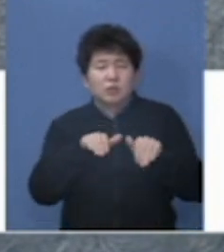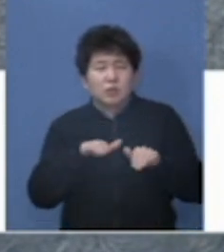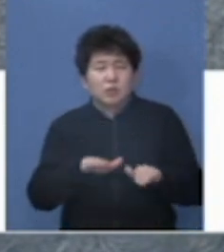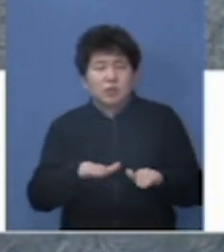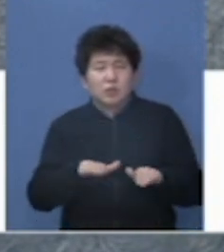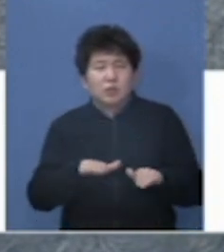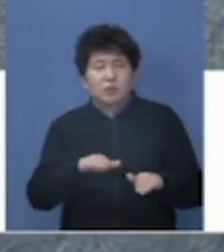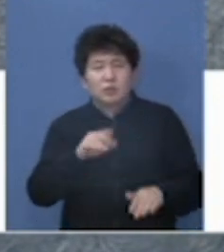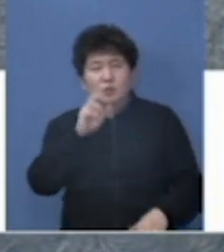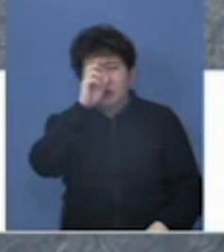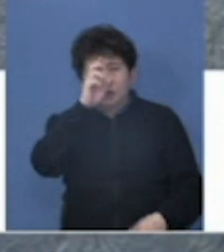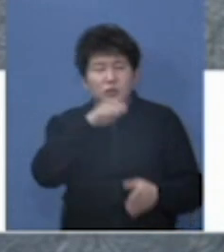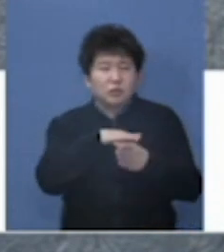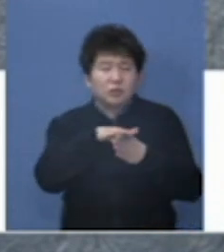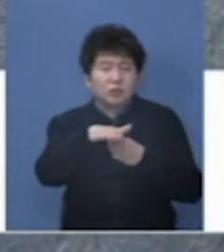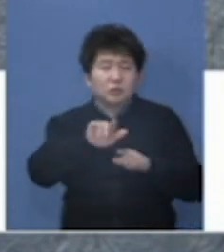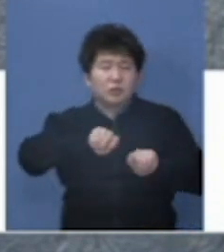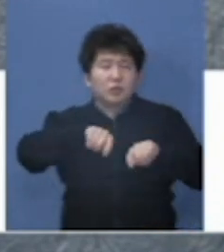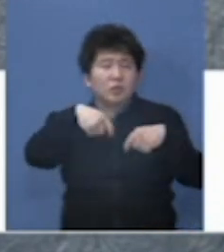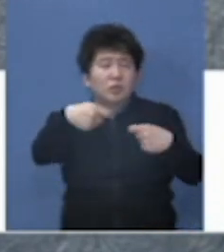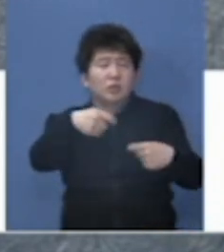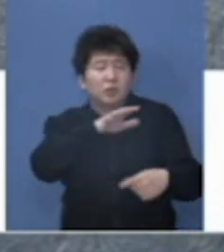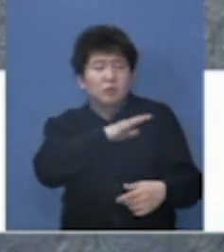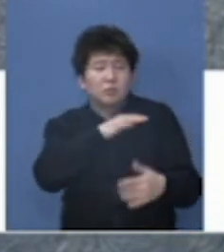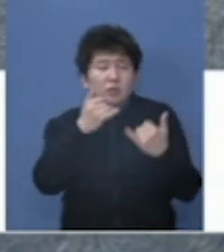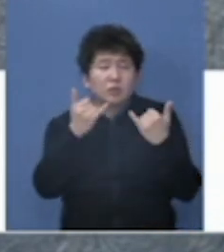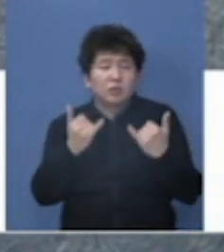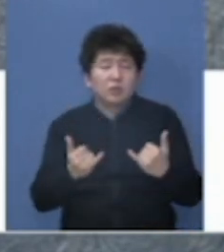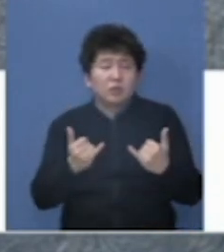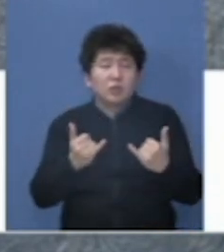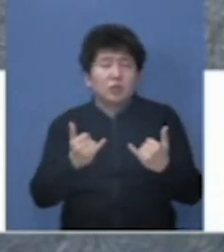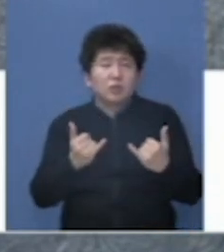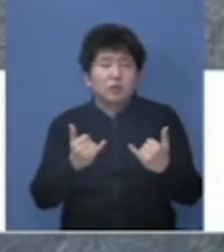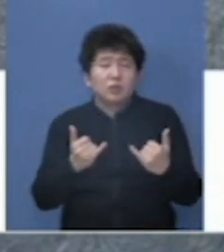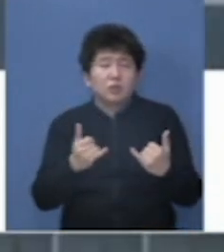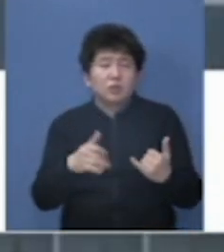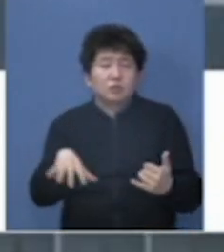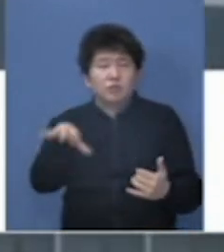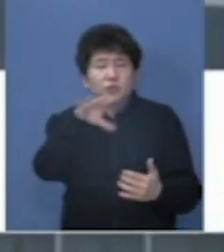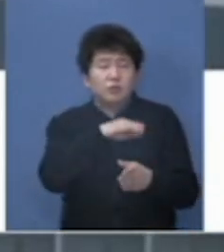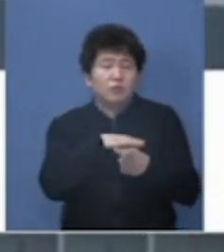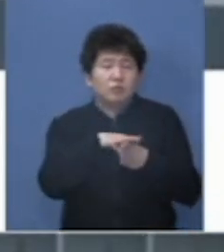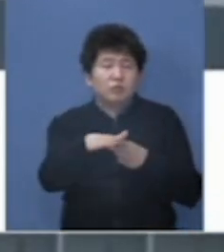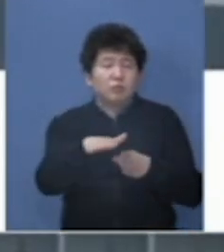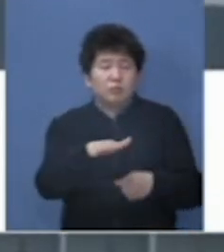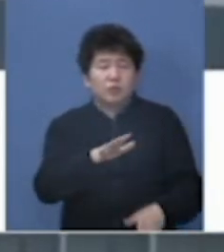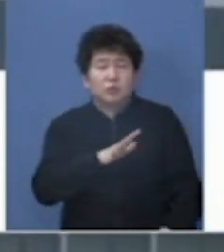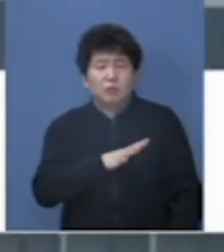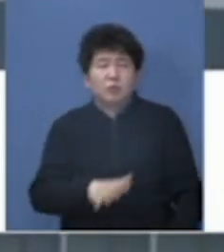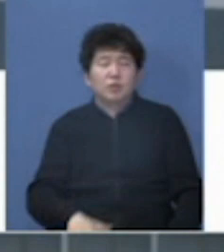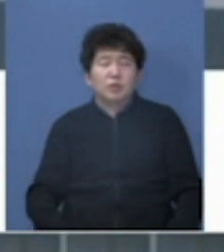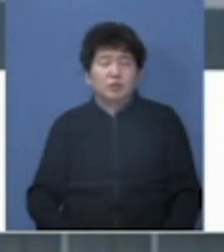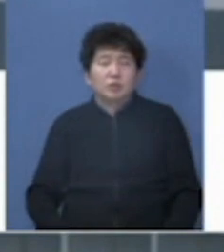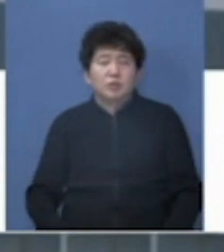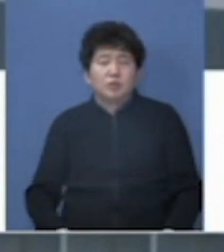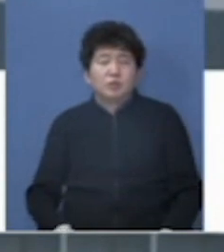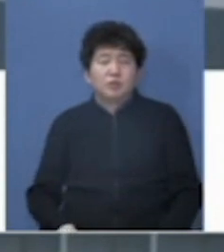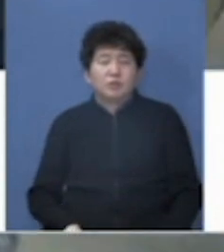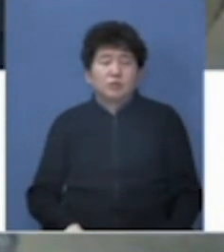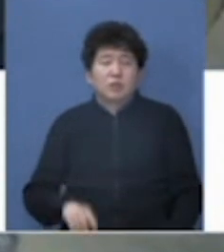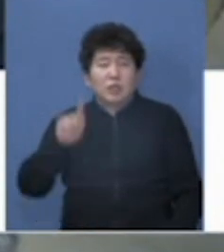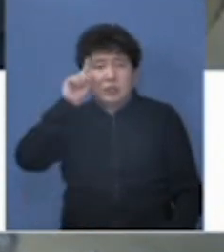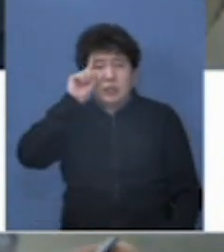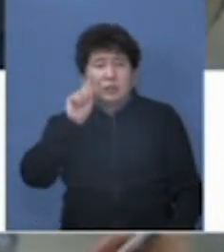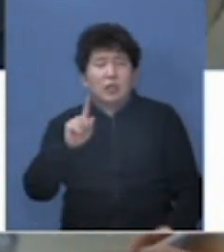үшін мемлекеттік органдарға жолданды. Қазіргі уақытта жолданған ұсынымдардың бәрі орындалды. Жүргізілген талдау аясында біліктілік талаптарына